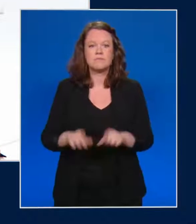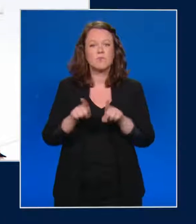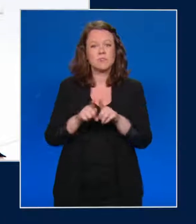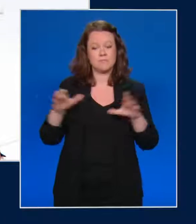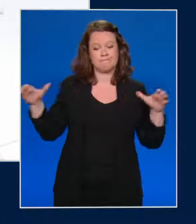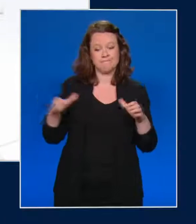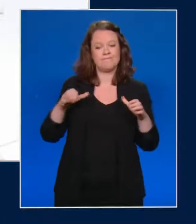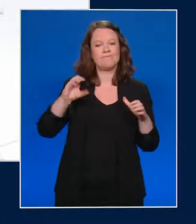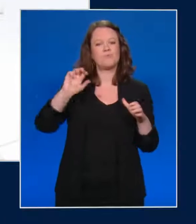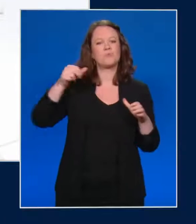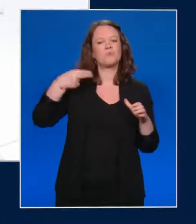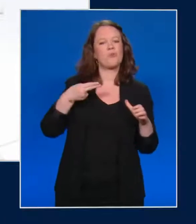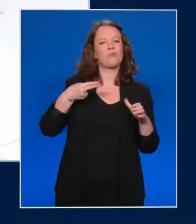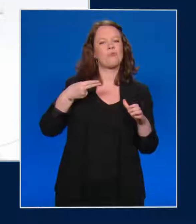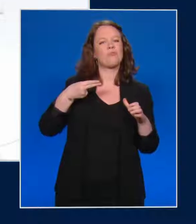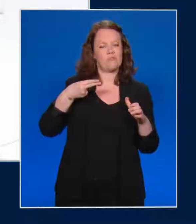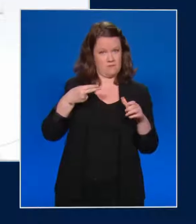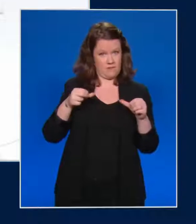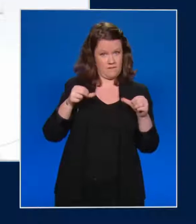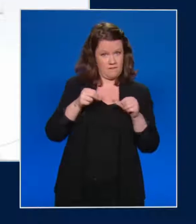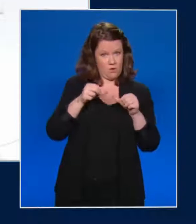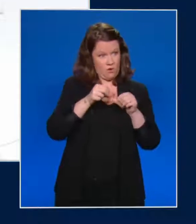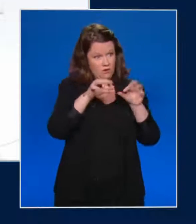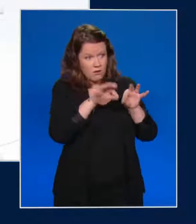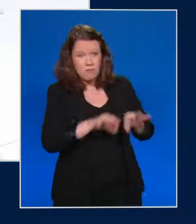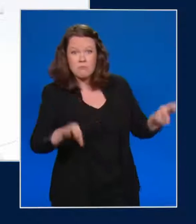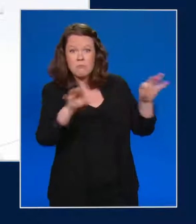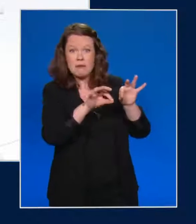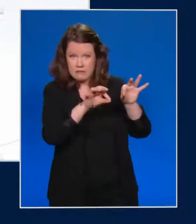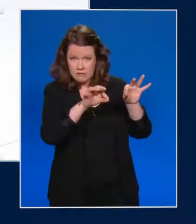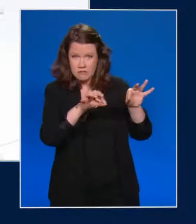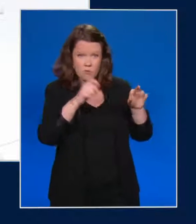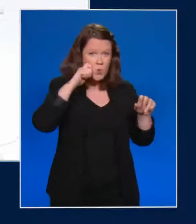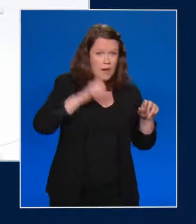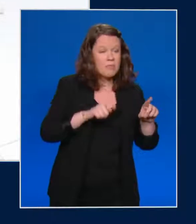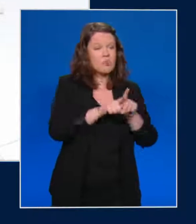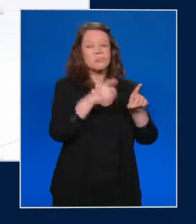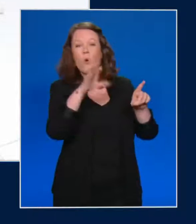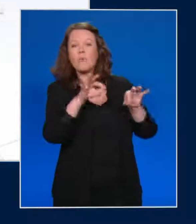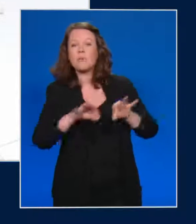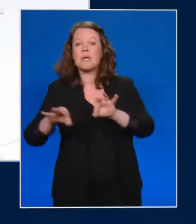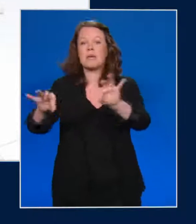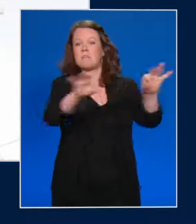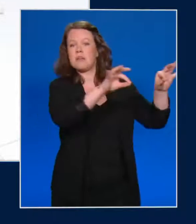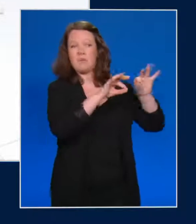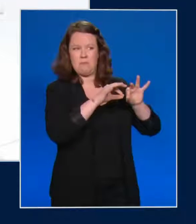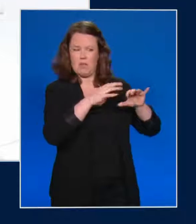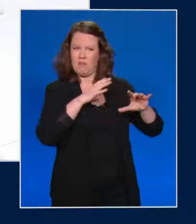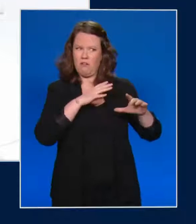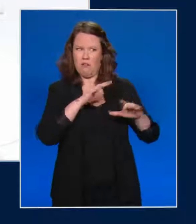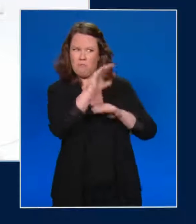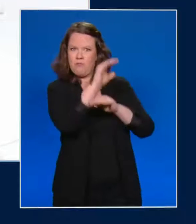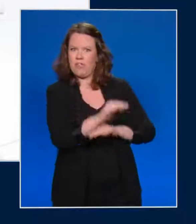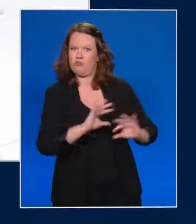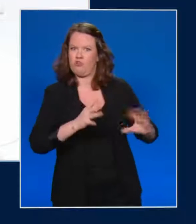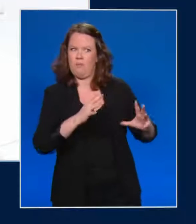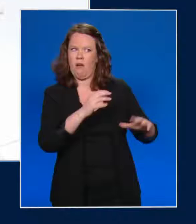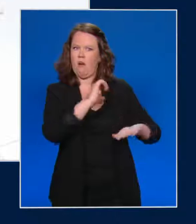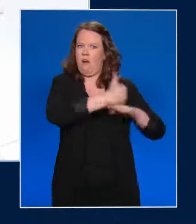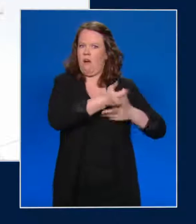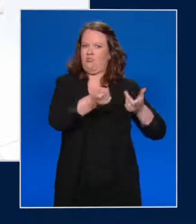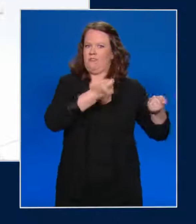pour protéger la sécurité et la souveraineté de nos alliés européens en renforçant la présence militaire que nous avons déjà dans les états baltes